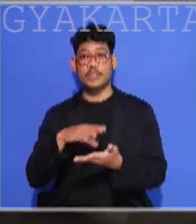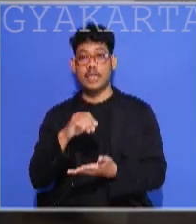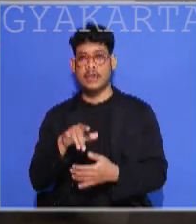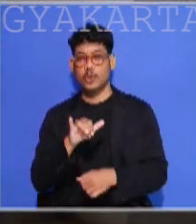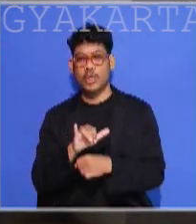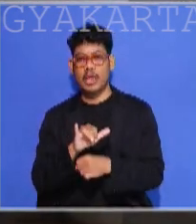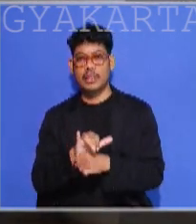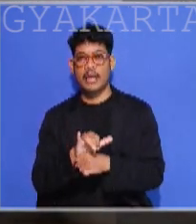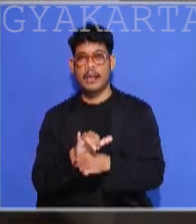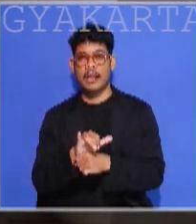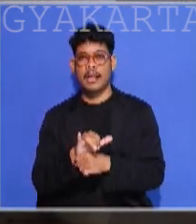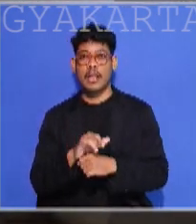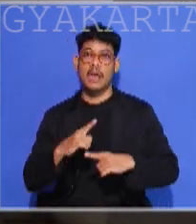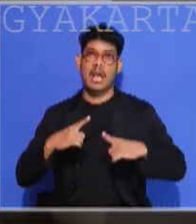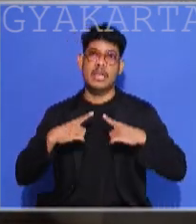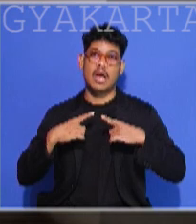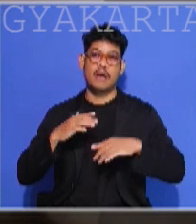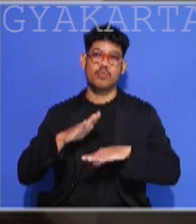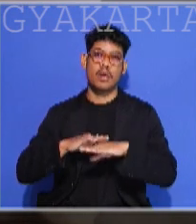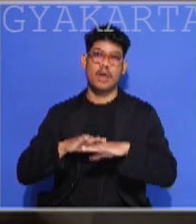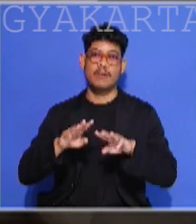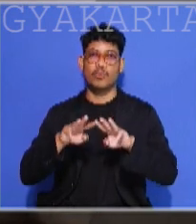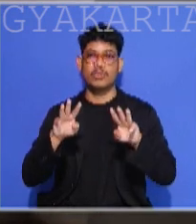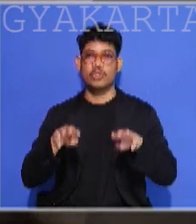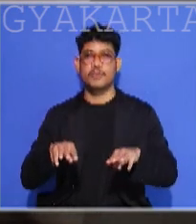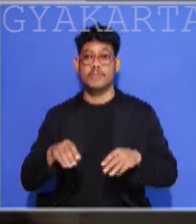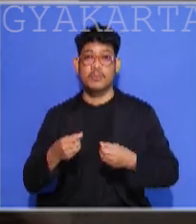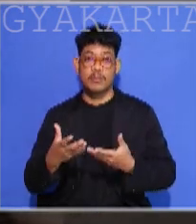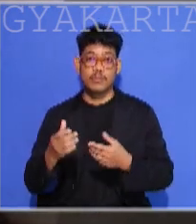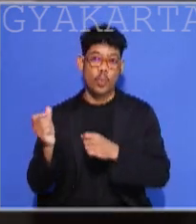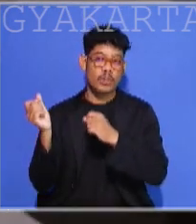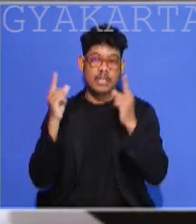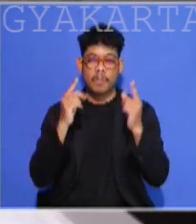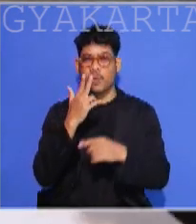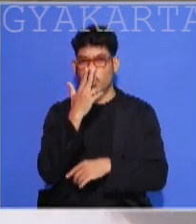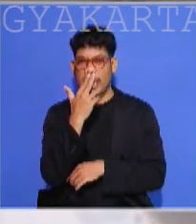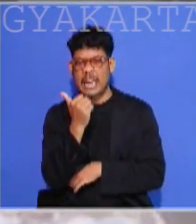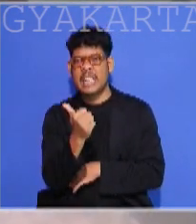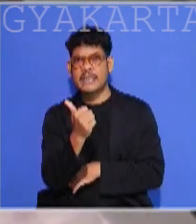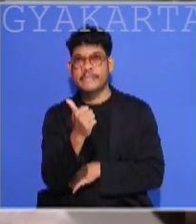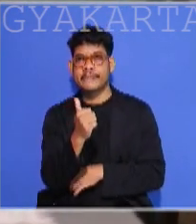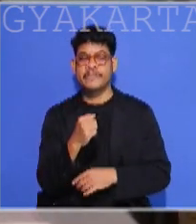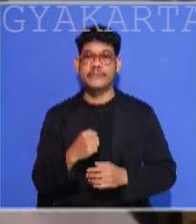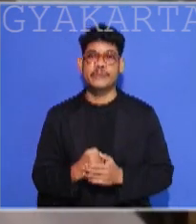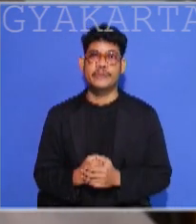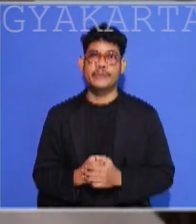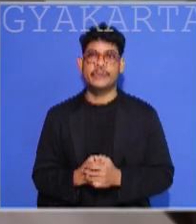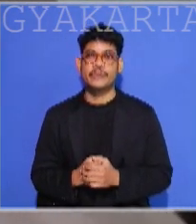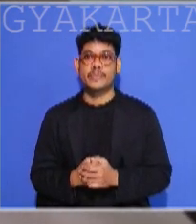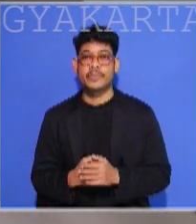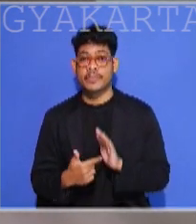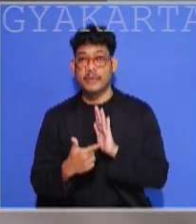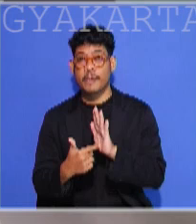intro living museum hadir dengan konsep yang unik museum ini tidak hanya sekadar menampilkan koleksi